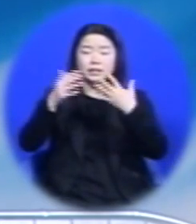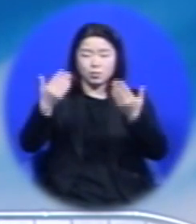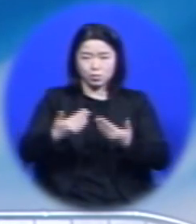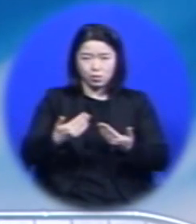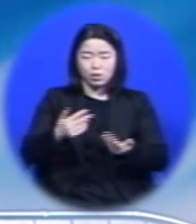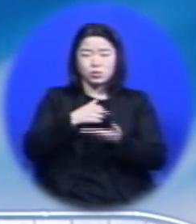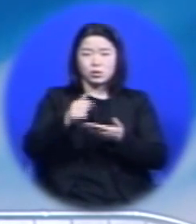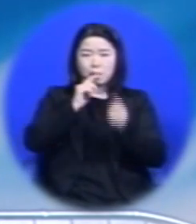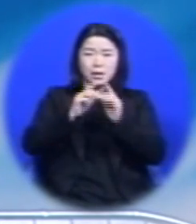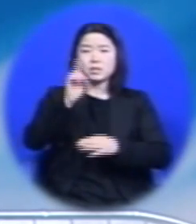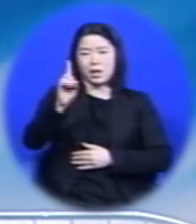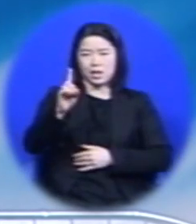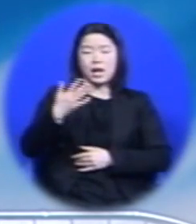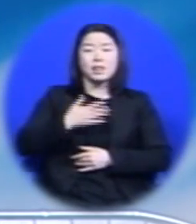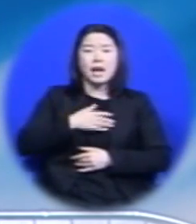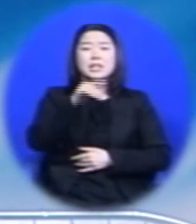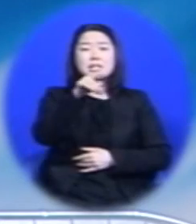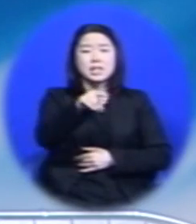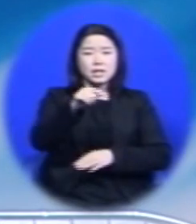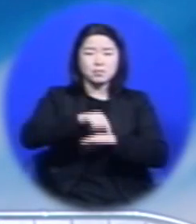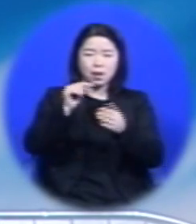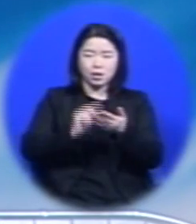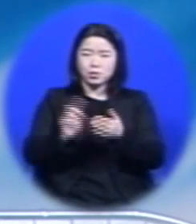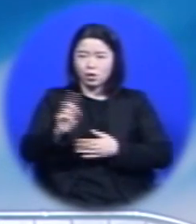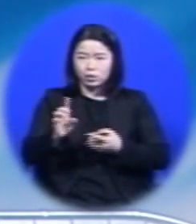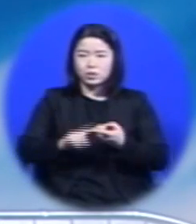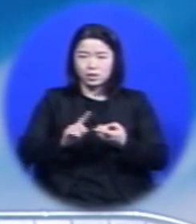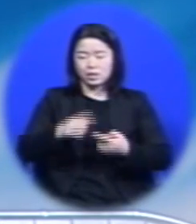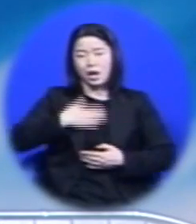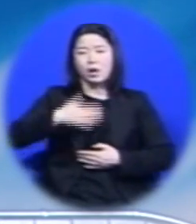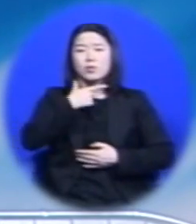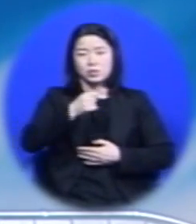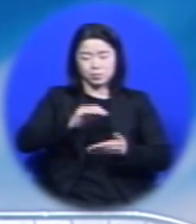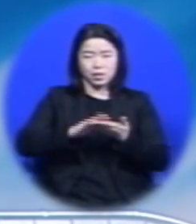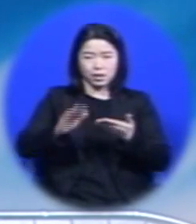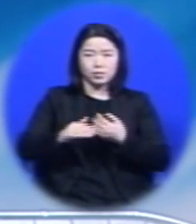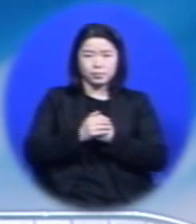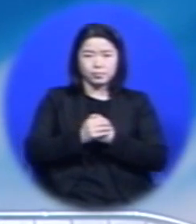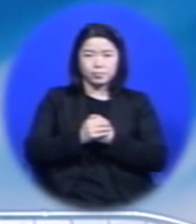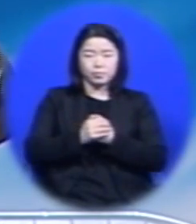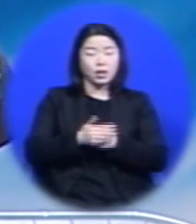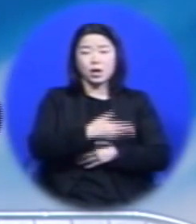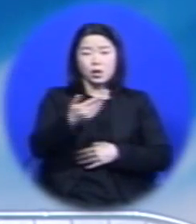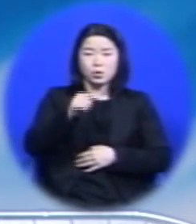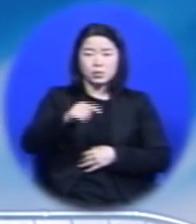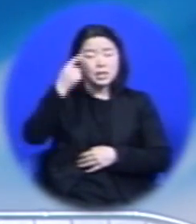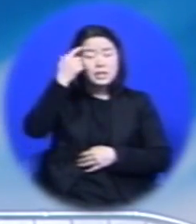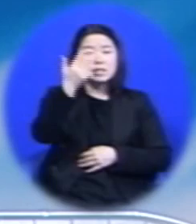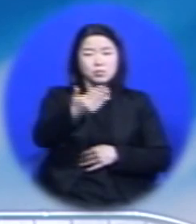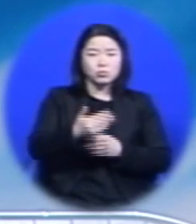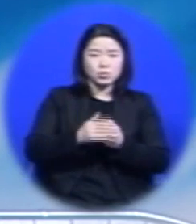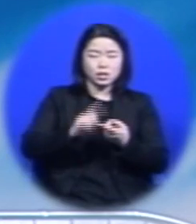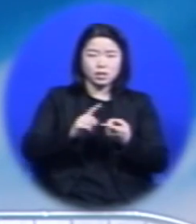응답하셨다 있어요 나는 내 마음이 어떤지를 알고 싶다 여러분이 질문에